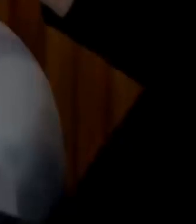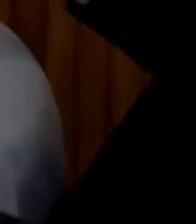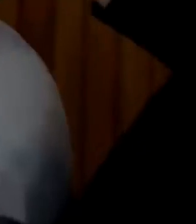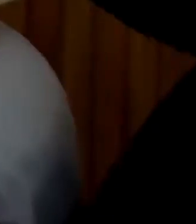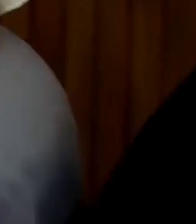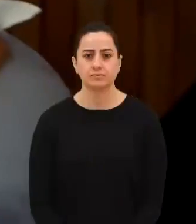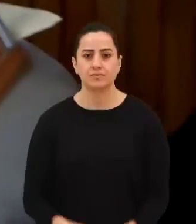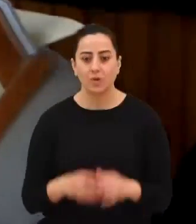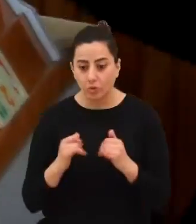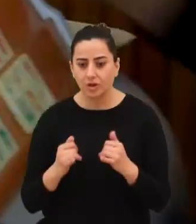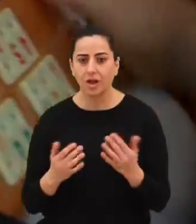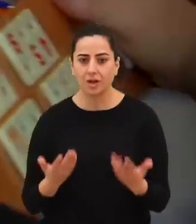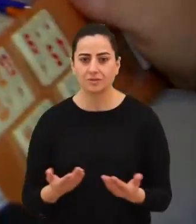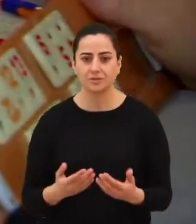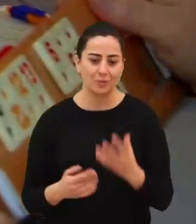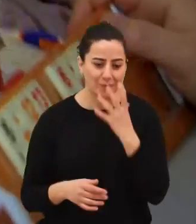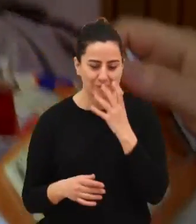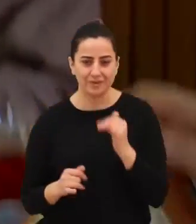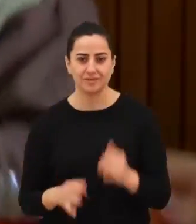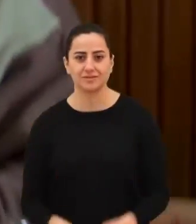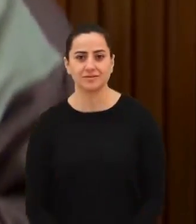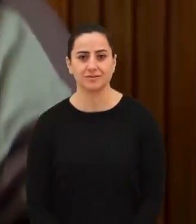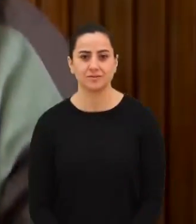Hadi bakalım atın.